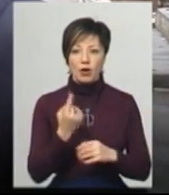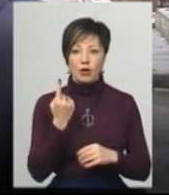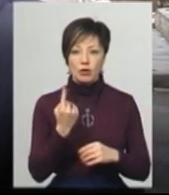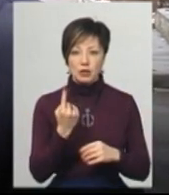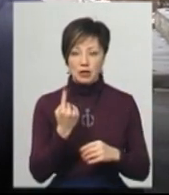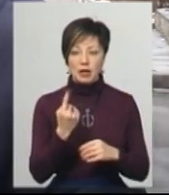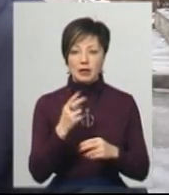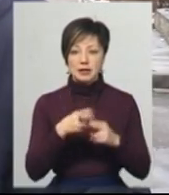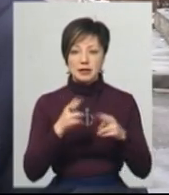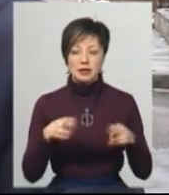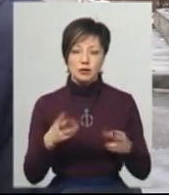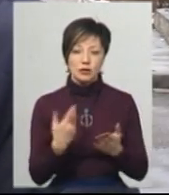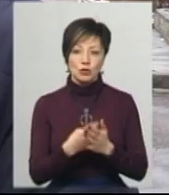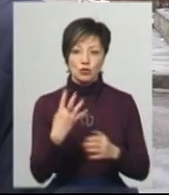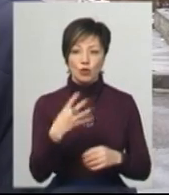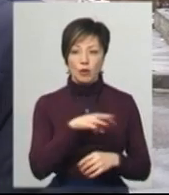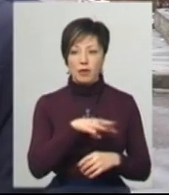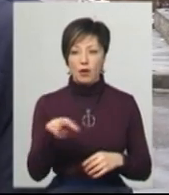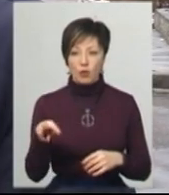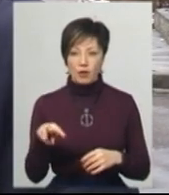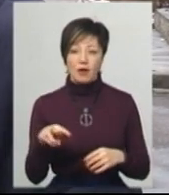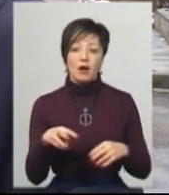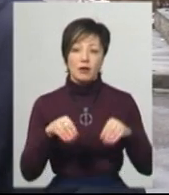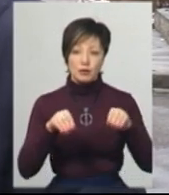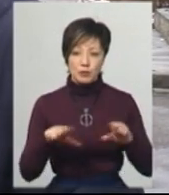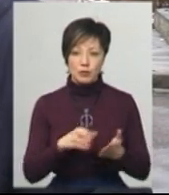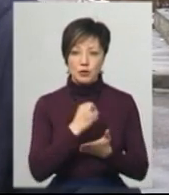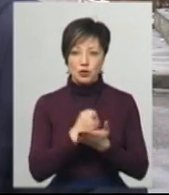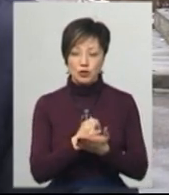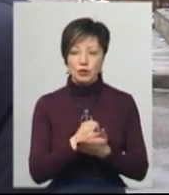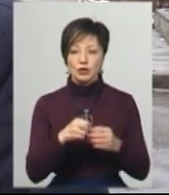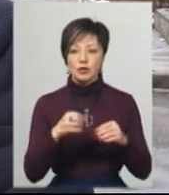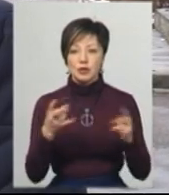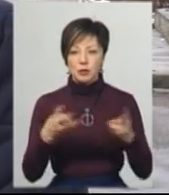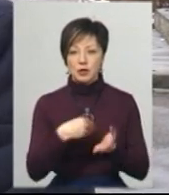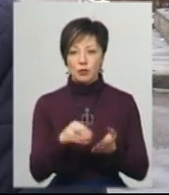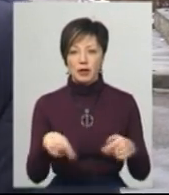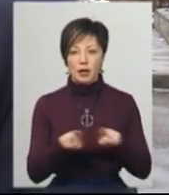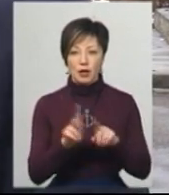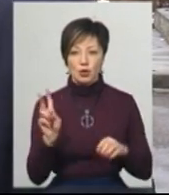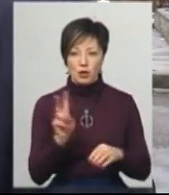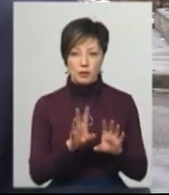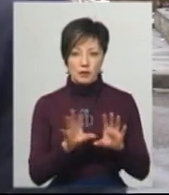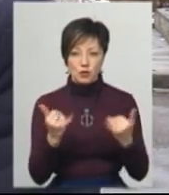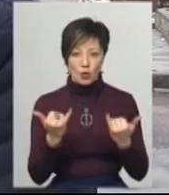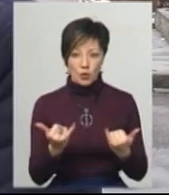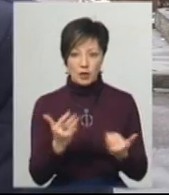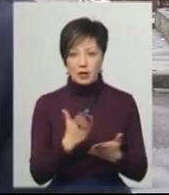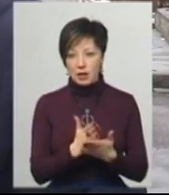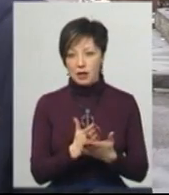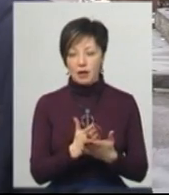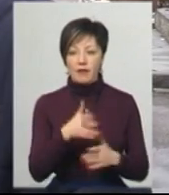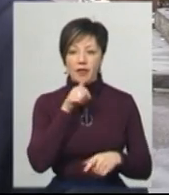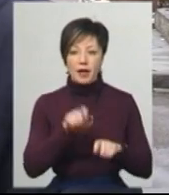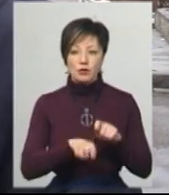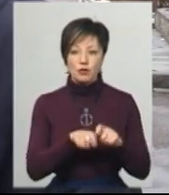тягова підстанція коштує порядка 40 мільйонів. Тому міський голова прийняв рішення, що треба закупити такі тролейбуси. Сьогодні вони є, ми в